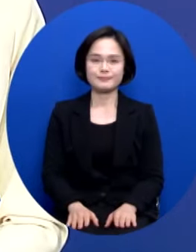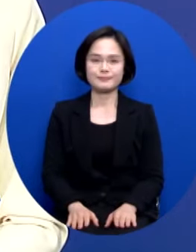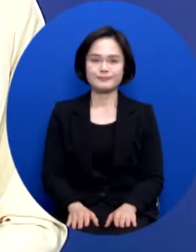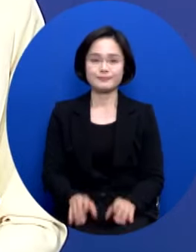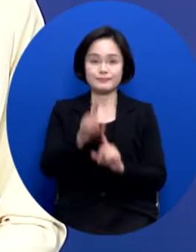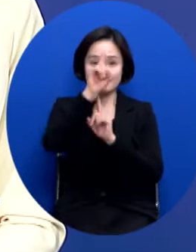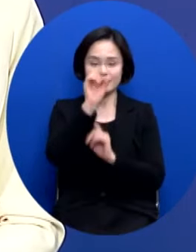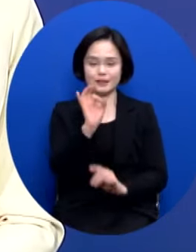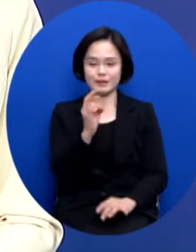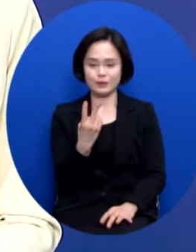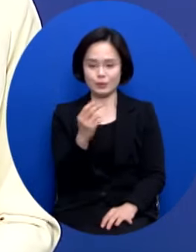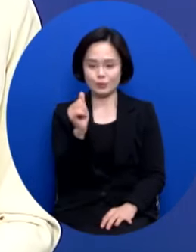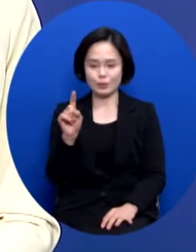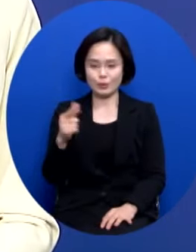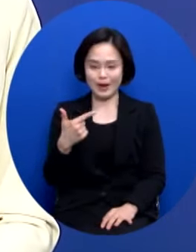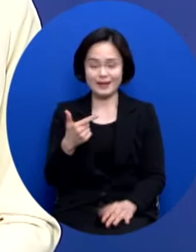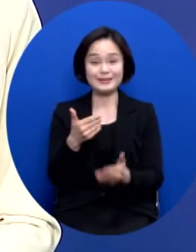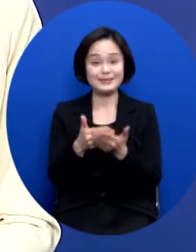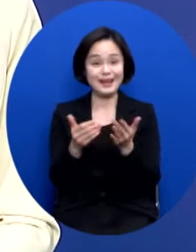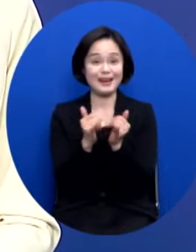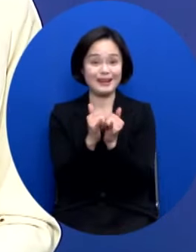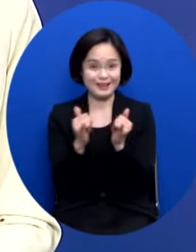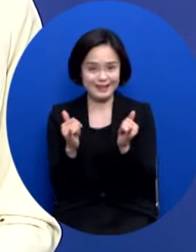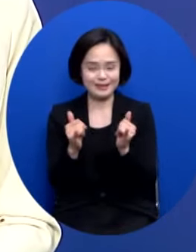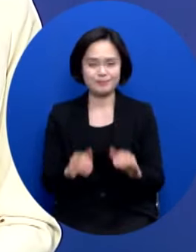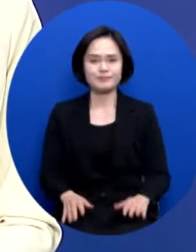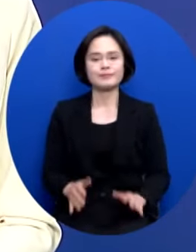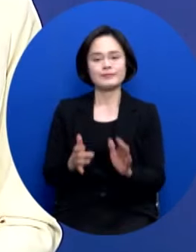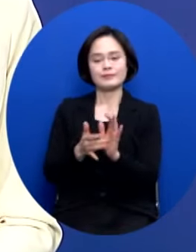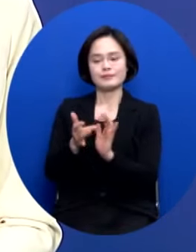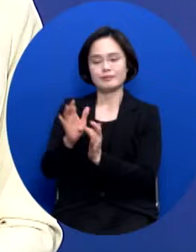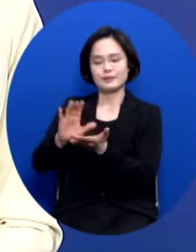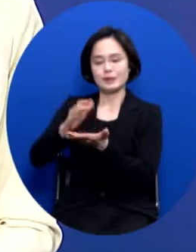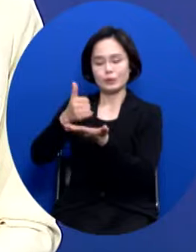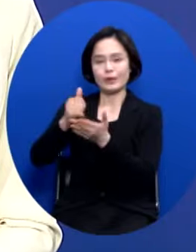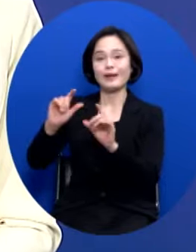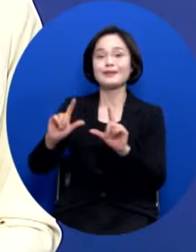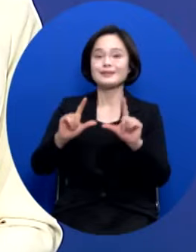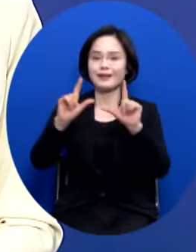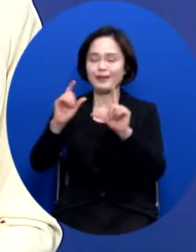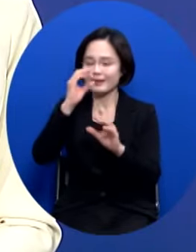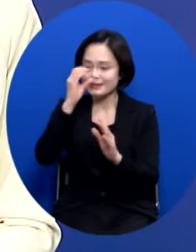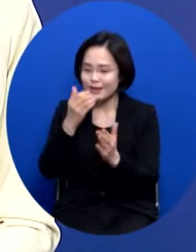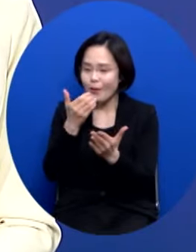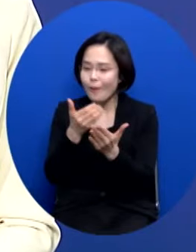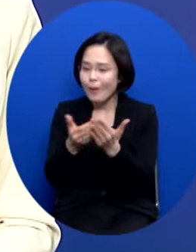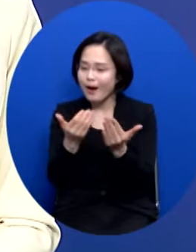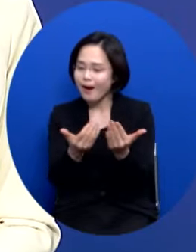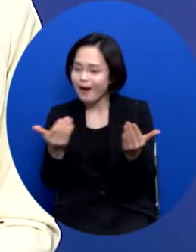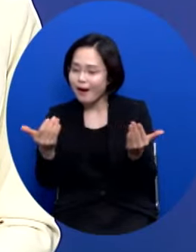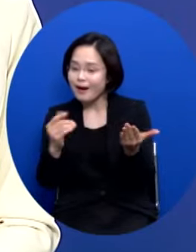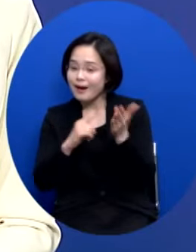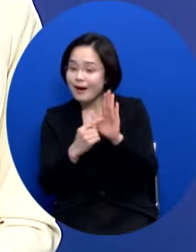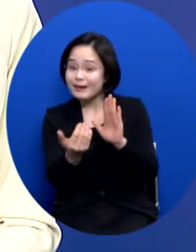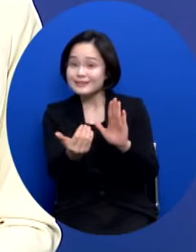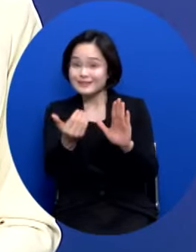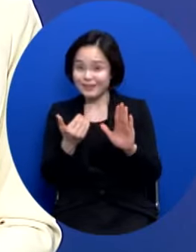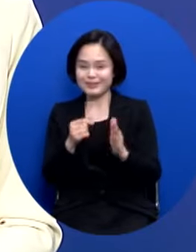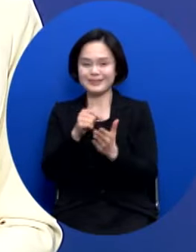이유환 작가가 예수 그리스도의 생애, 그 일부 작품 기념성화전을 앞두고 기자간담회를